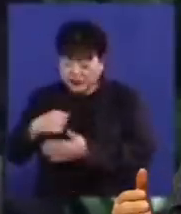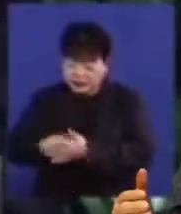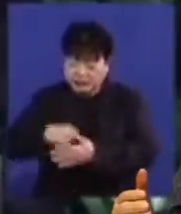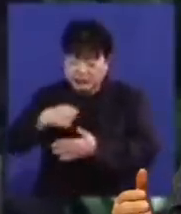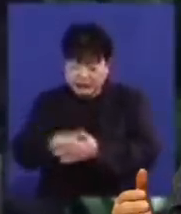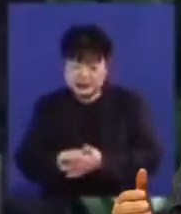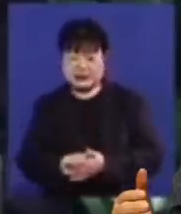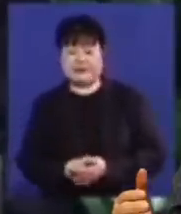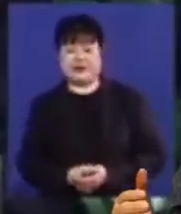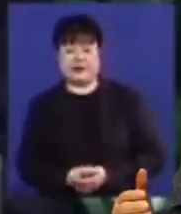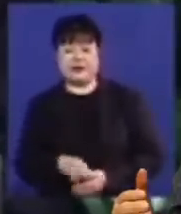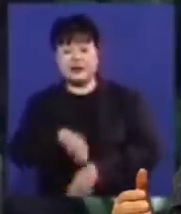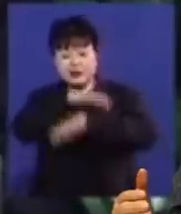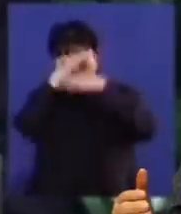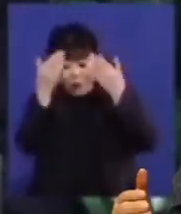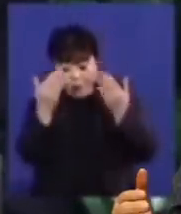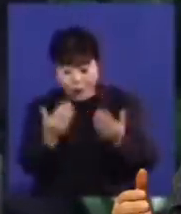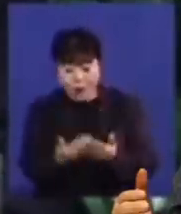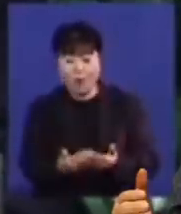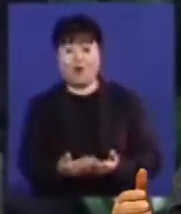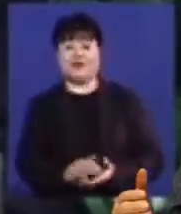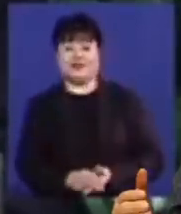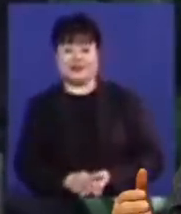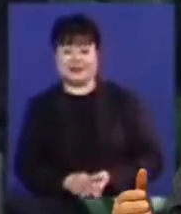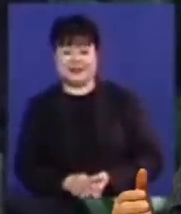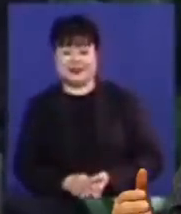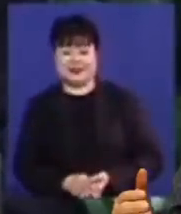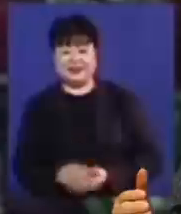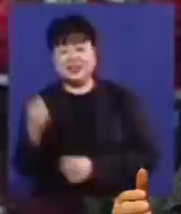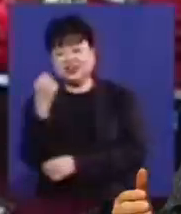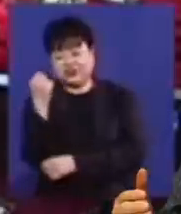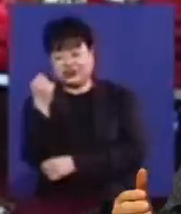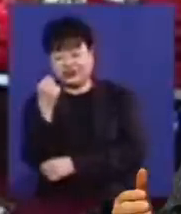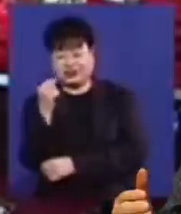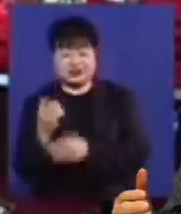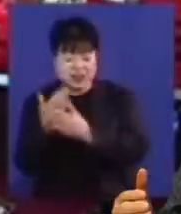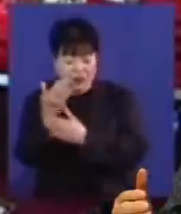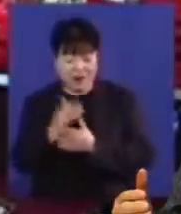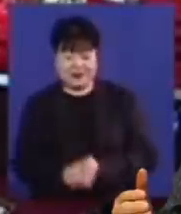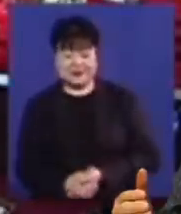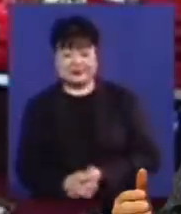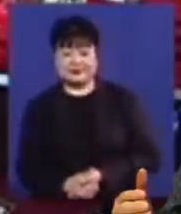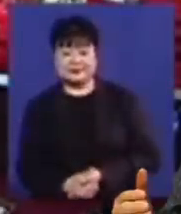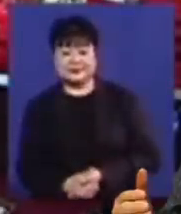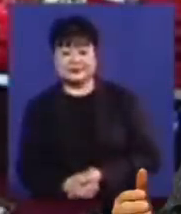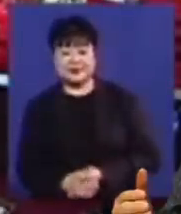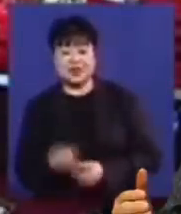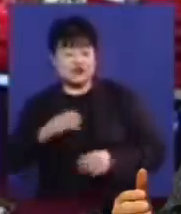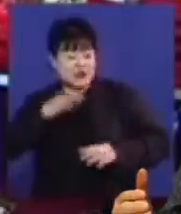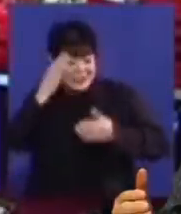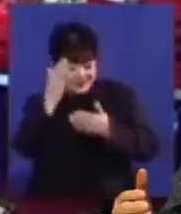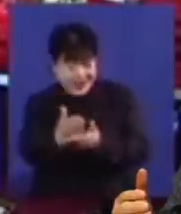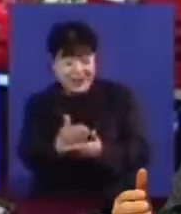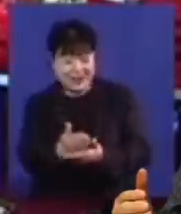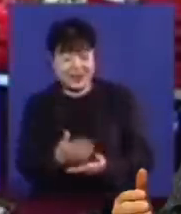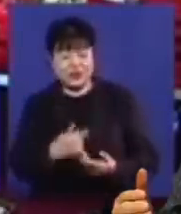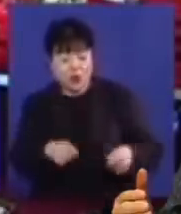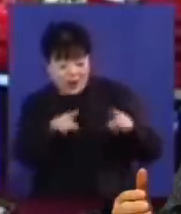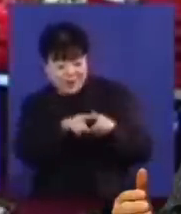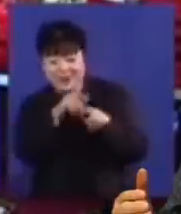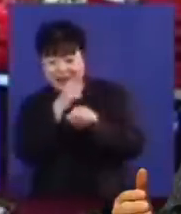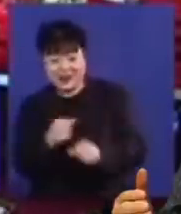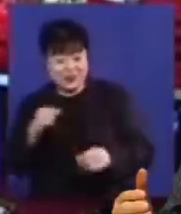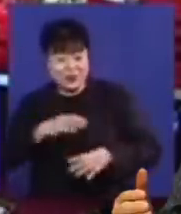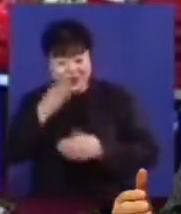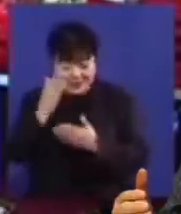탄식하면 모든 것이 다 흔들리게 되는 것입니다. 두려워하지 말라 내가 너와 함께함이라.